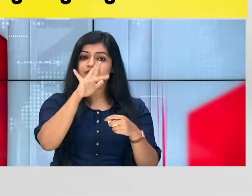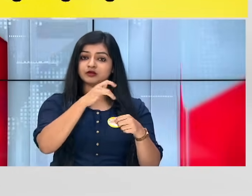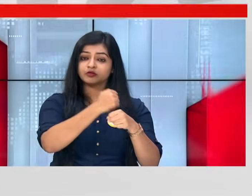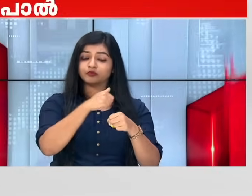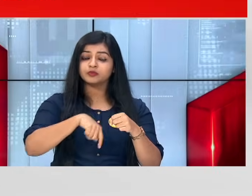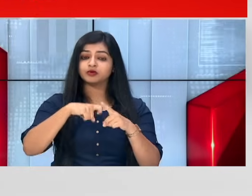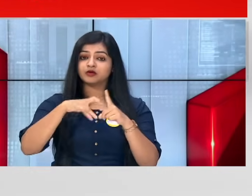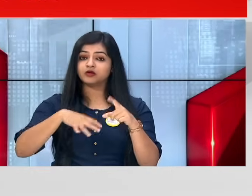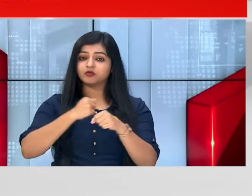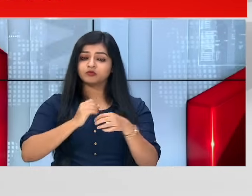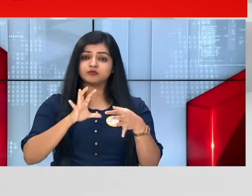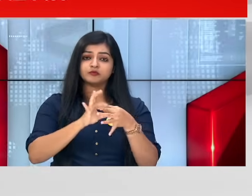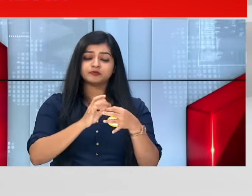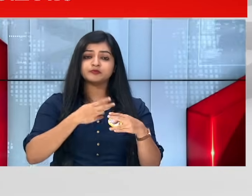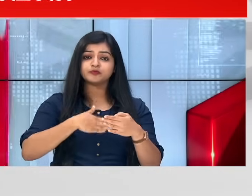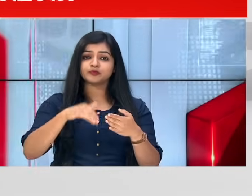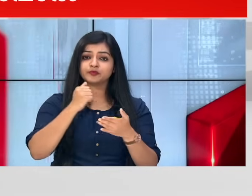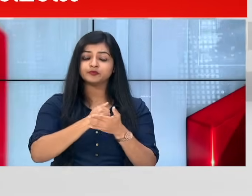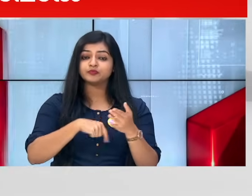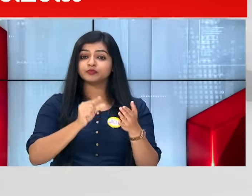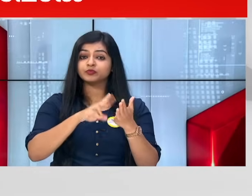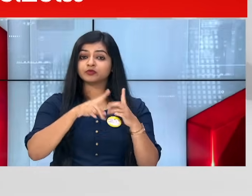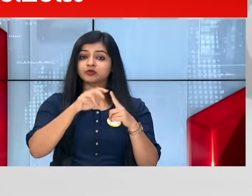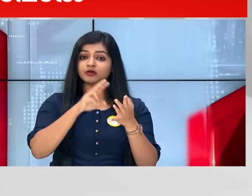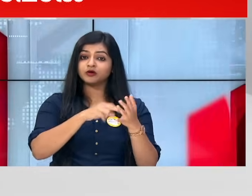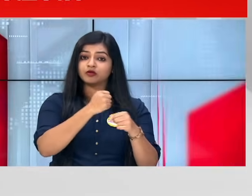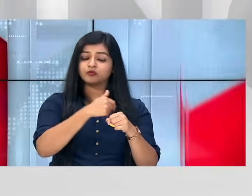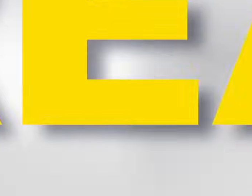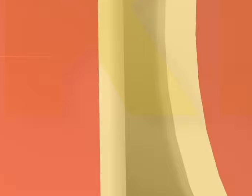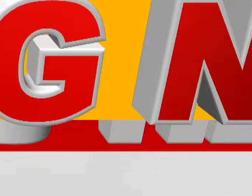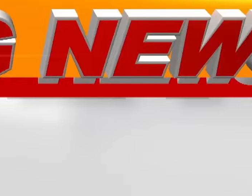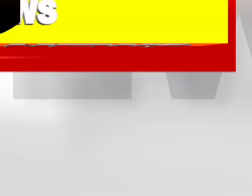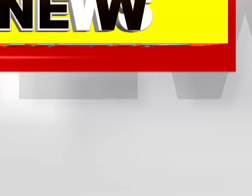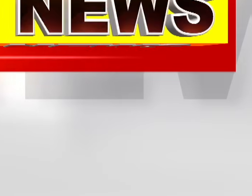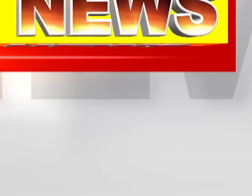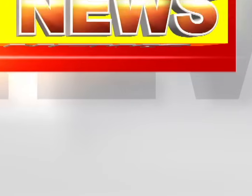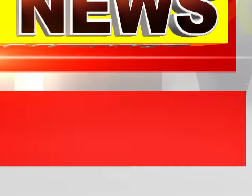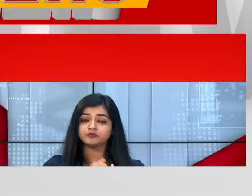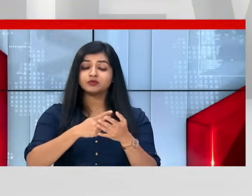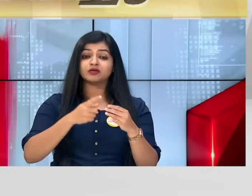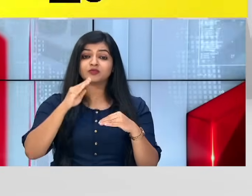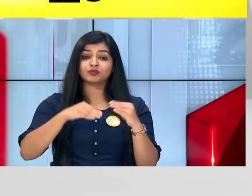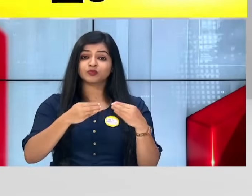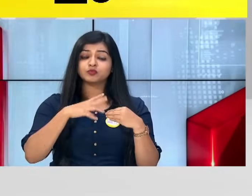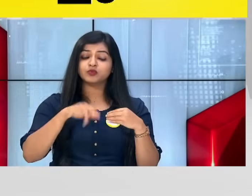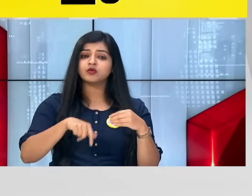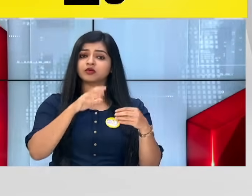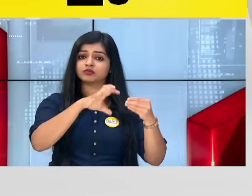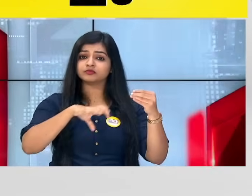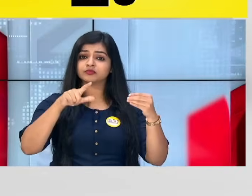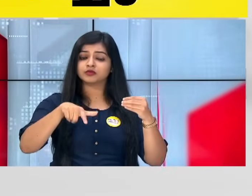ചേർന്ന് പോകേണ്ടതാണല്ലോ. യൂണിയൻ ഗവൺമെൻറ്റും സംസ്ഥാന ഗവൺമെൻറ്റും ആ സ്പിരിറ്റാണ് ഞങ്ങളും കാണുന്നത്. ഏതെങ്കിലും ഒരു ഇളവല്ല. ഈ ഓരോ സംസ്ഥാനത്തിനും മുന്നോട്ട്